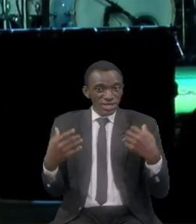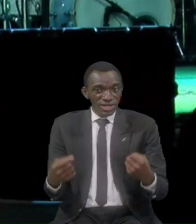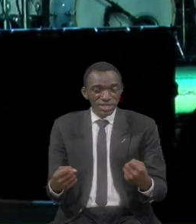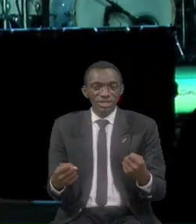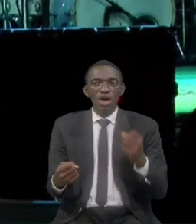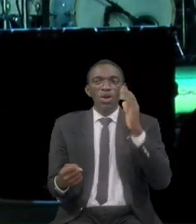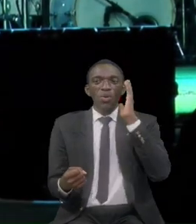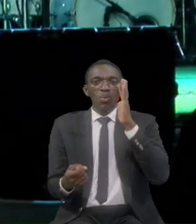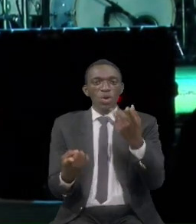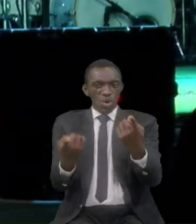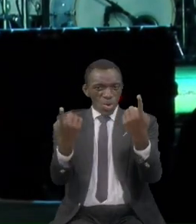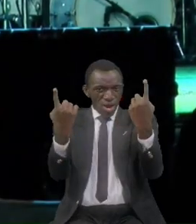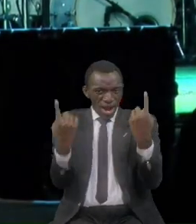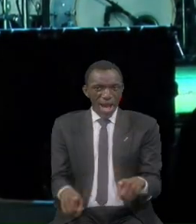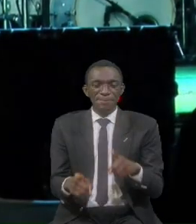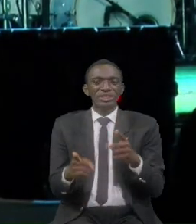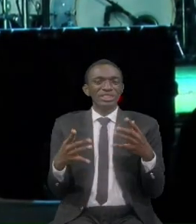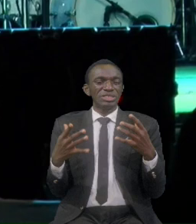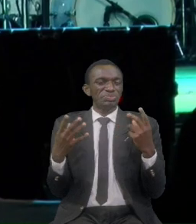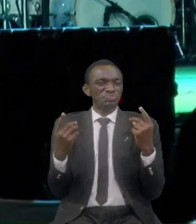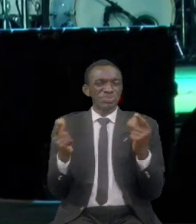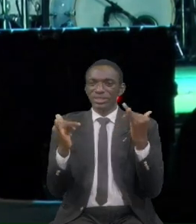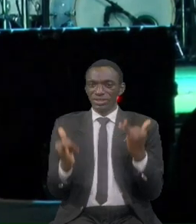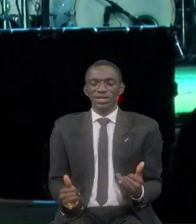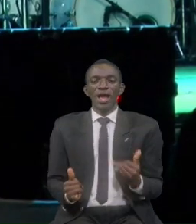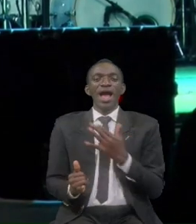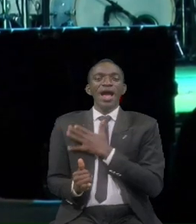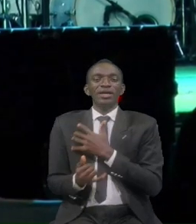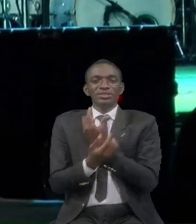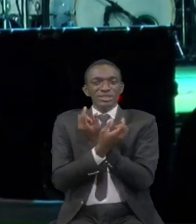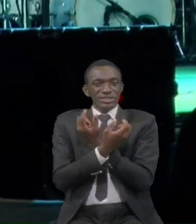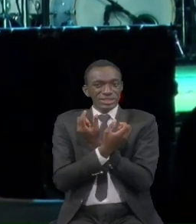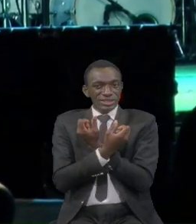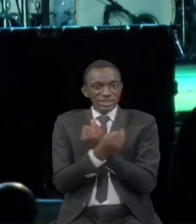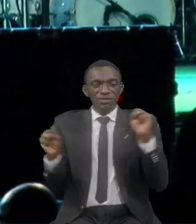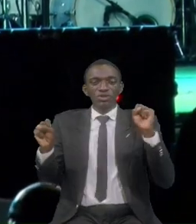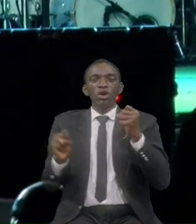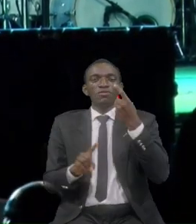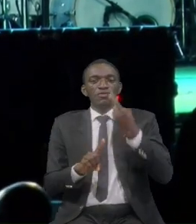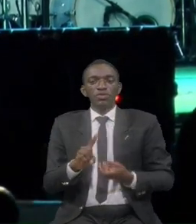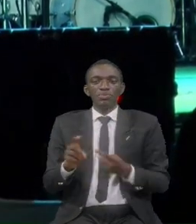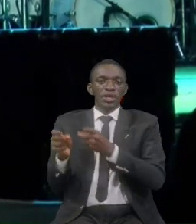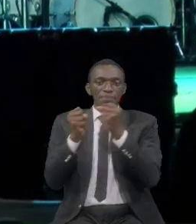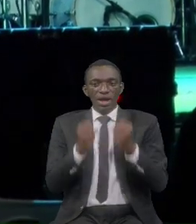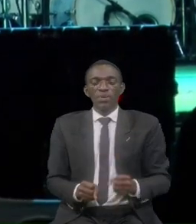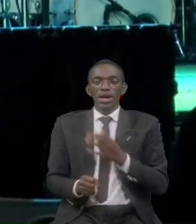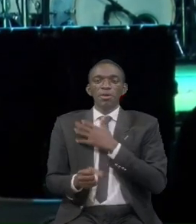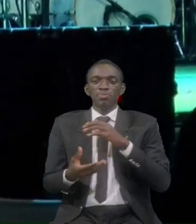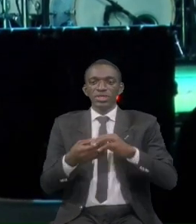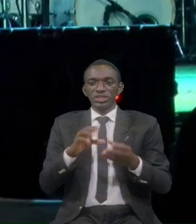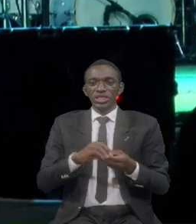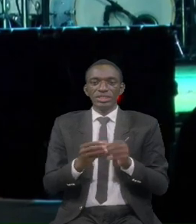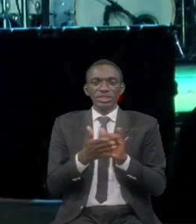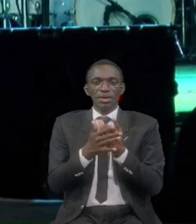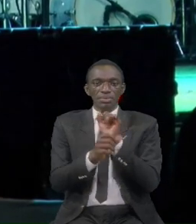imong kaluwasan mo abot kayo. Deliverance from the powers and the chains that bind you will come immediately. Ang